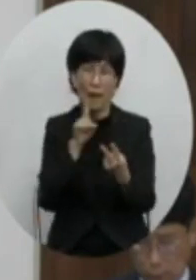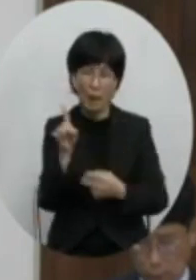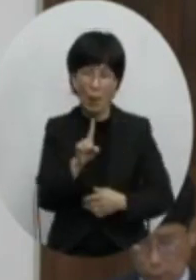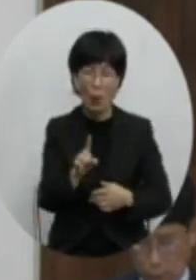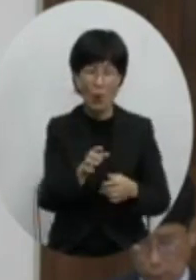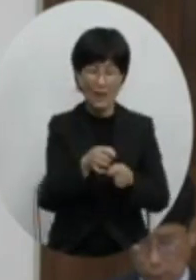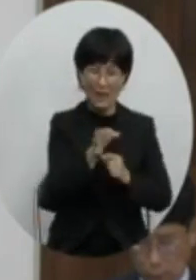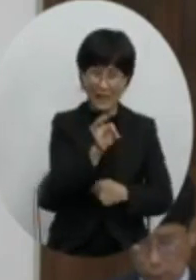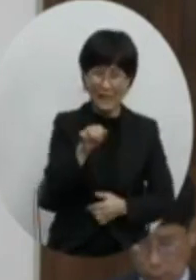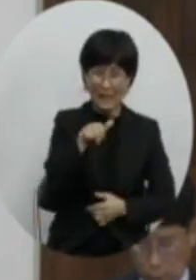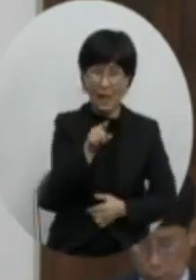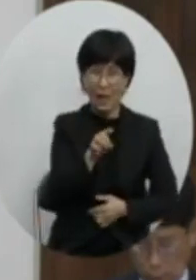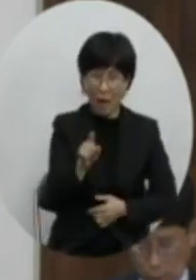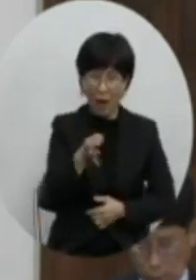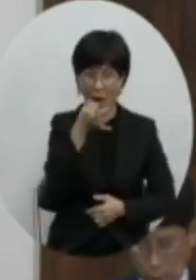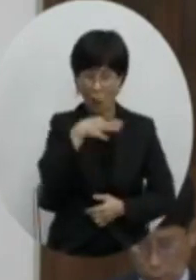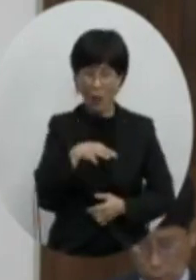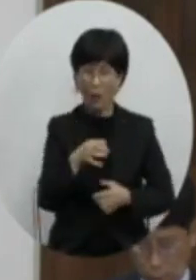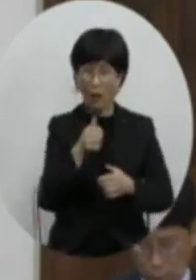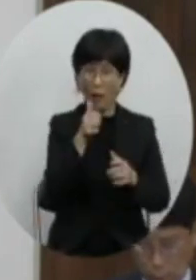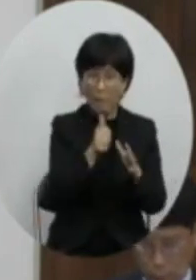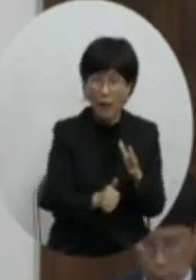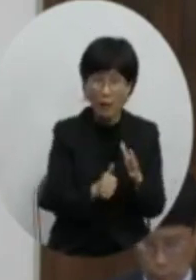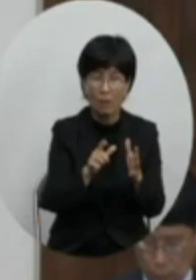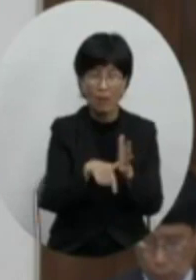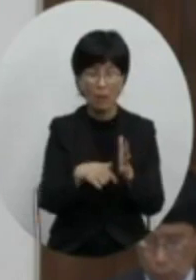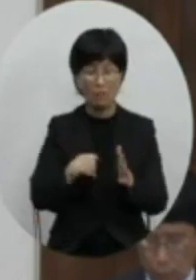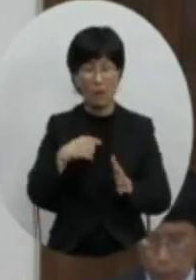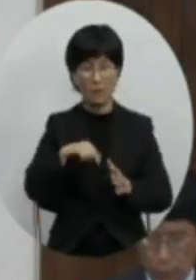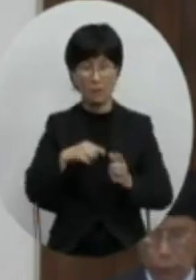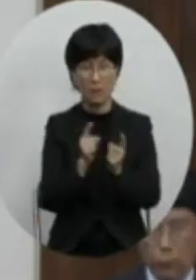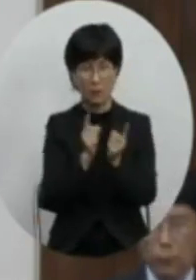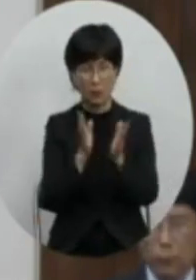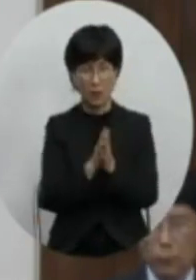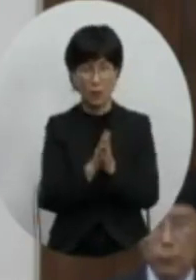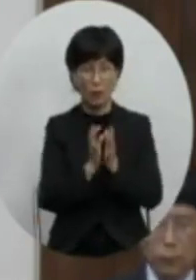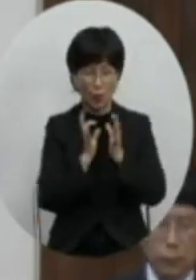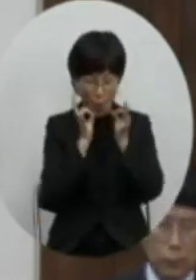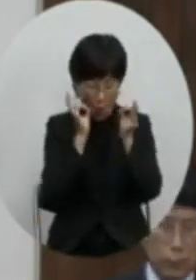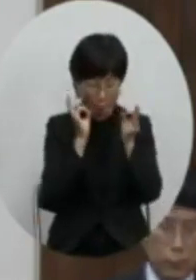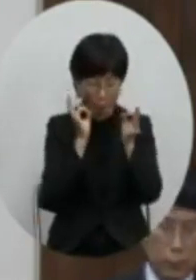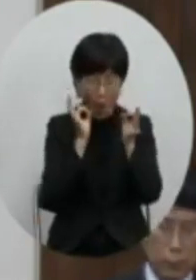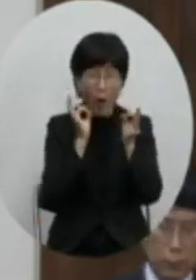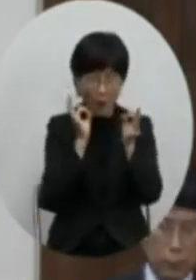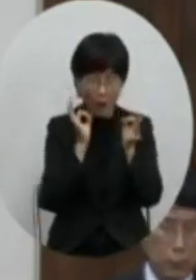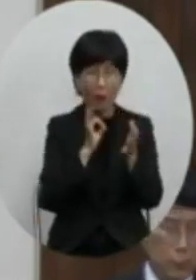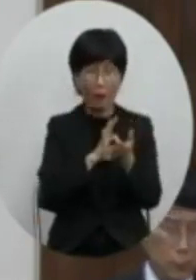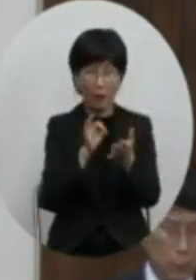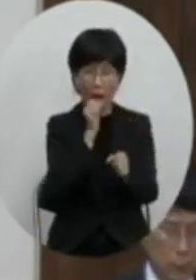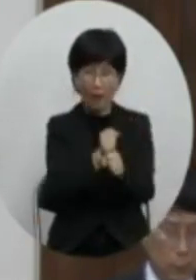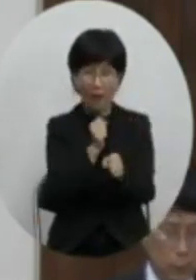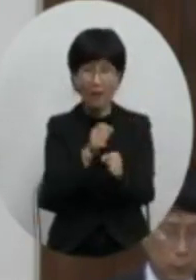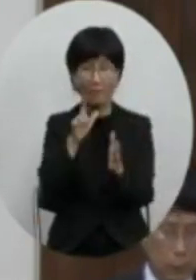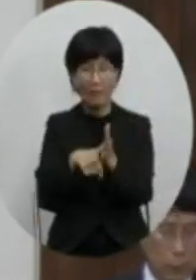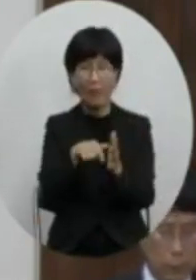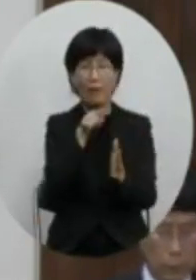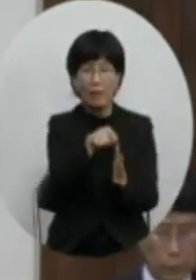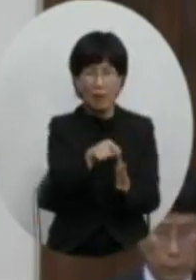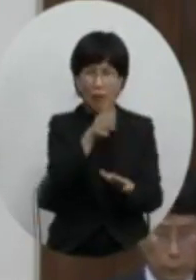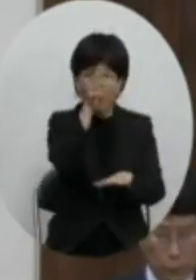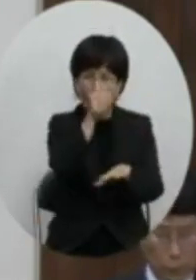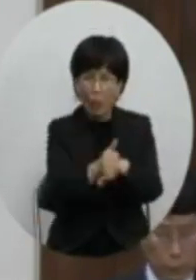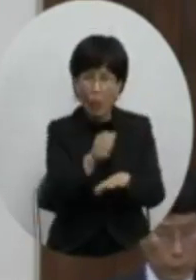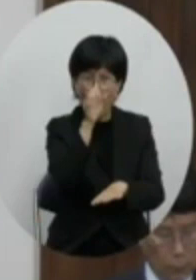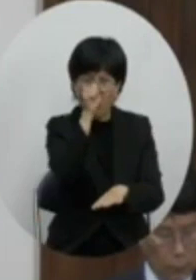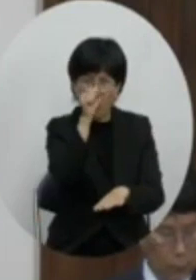효과에 빠지면 자신이 직접 시간과 노력을 투입한 것에 대해서는 그것이 아무리